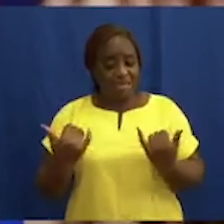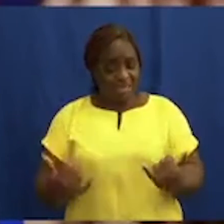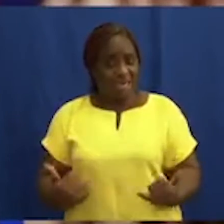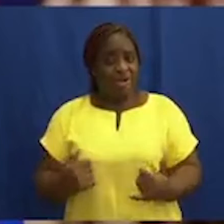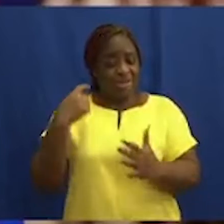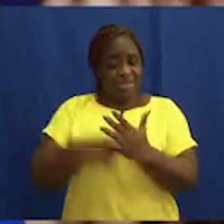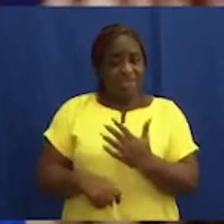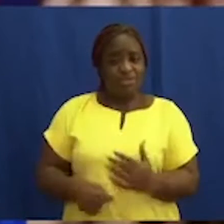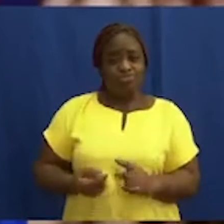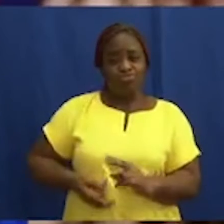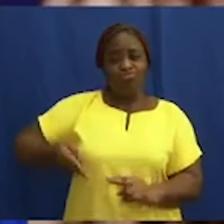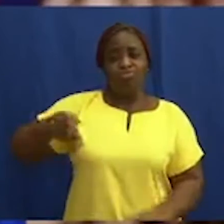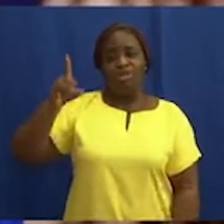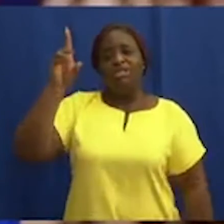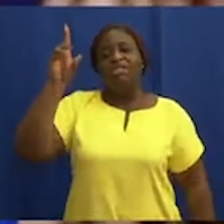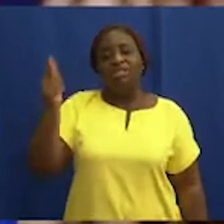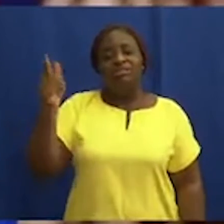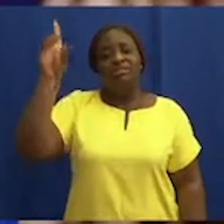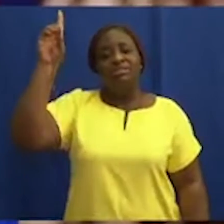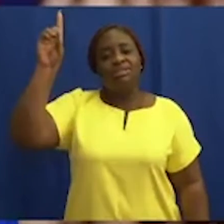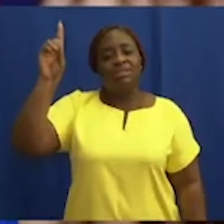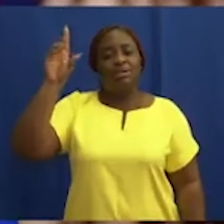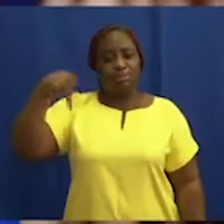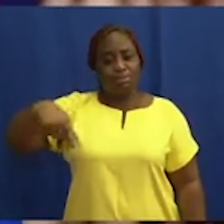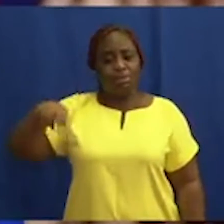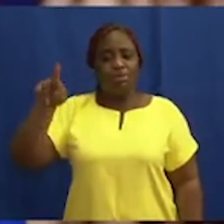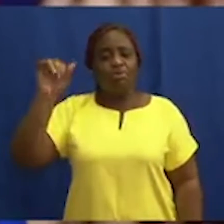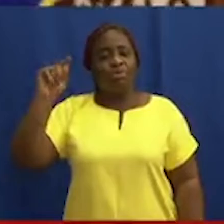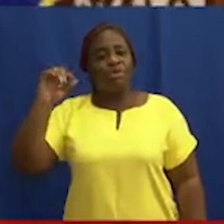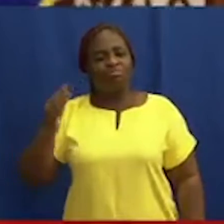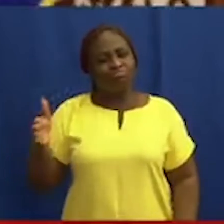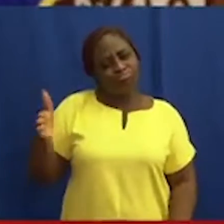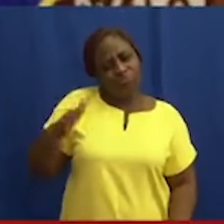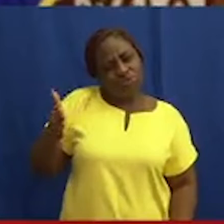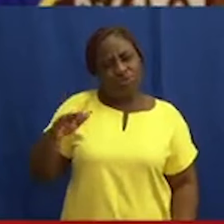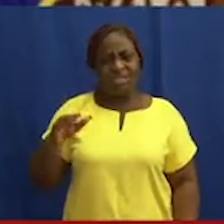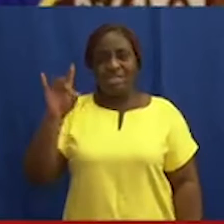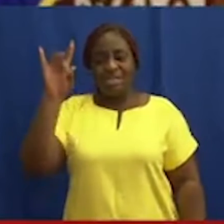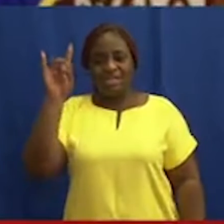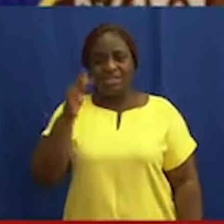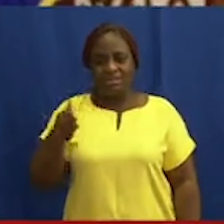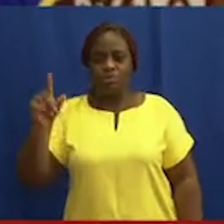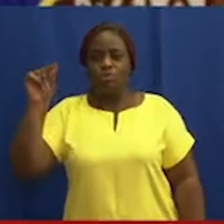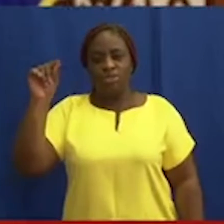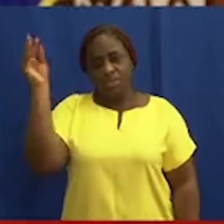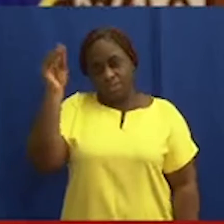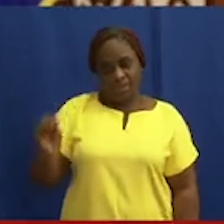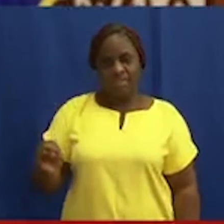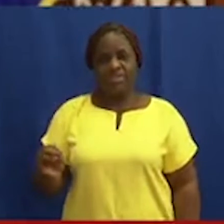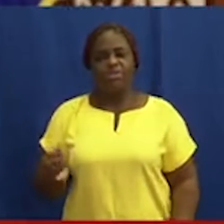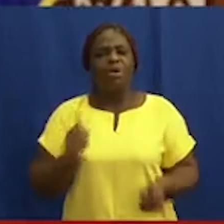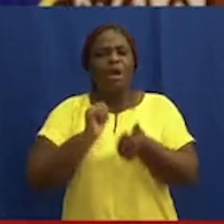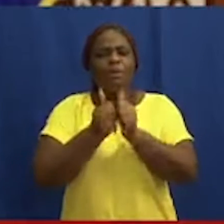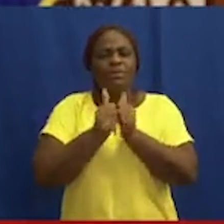ainihin tiles da ake amfani da shi wajen yin gine-gine gwamnati za ta maida hankali na ganin cewa ta taimaka